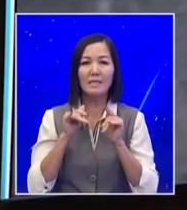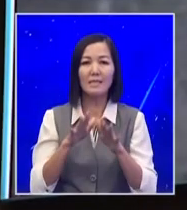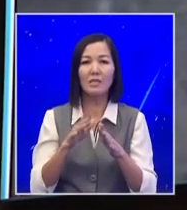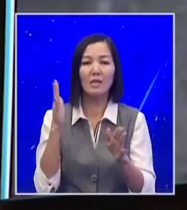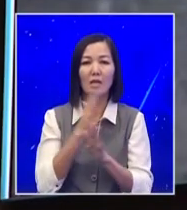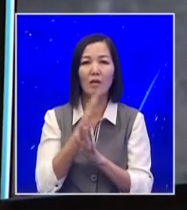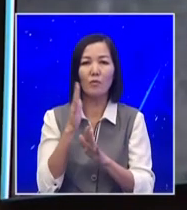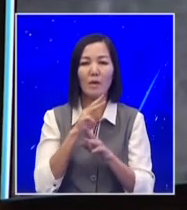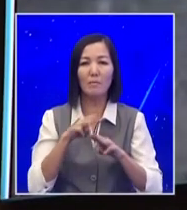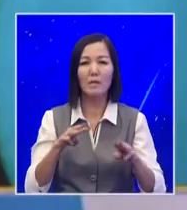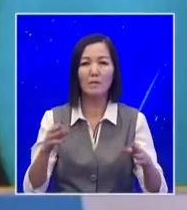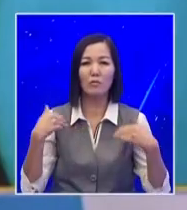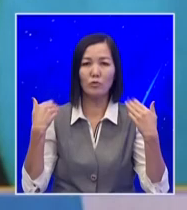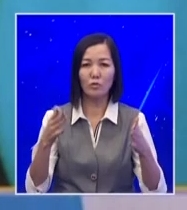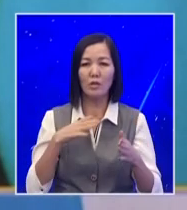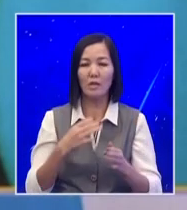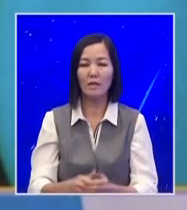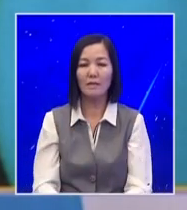ұсыныс айтты.